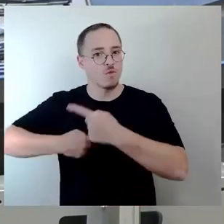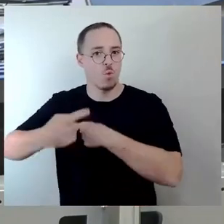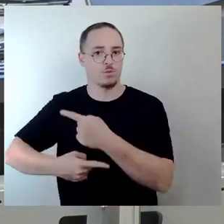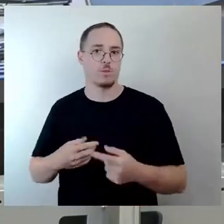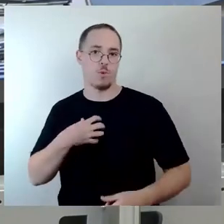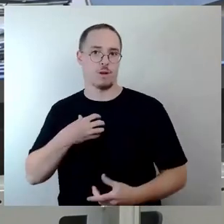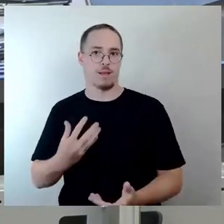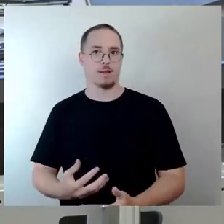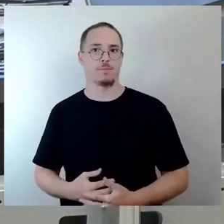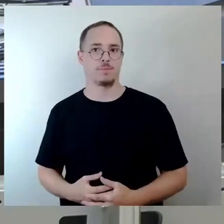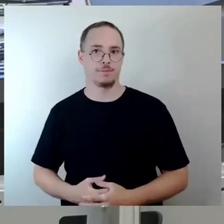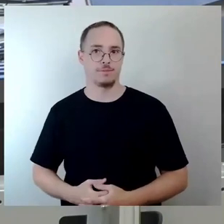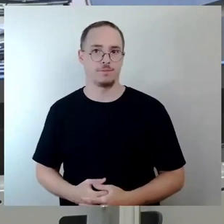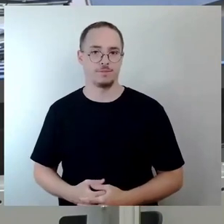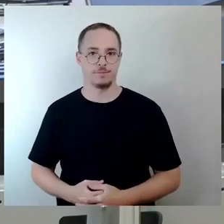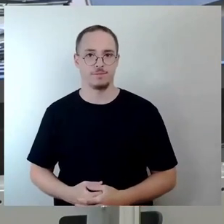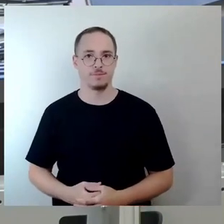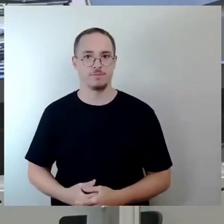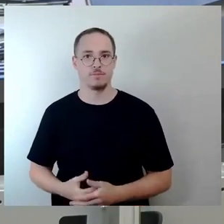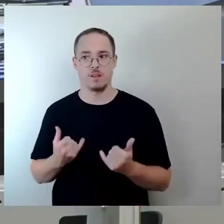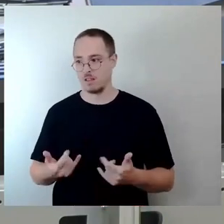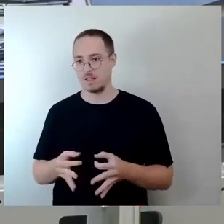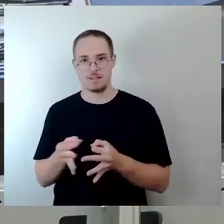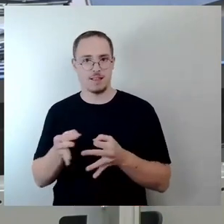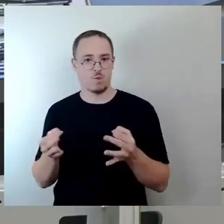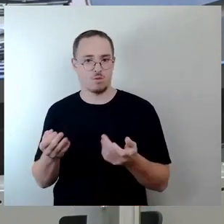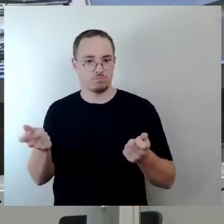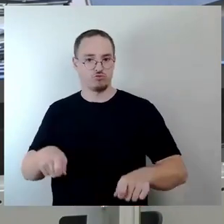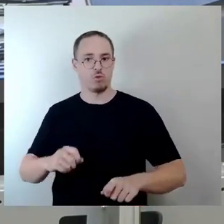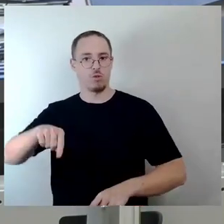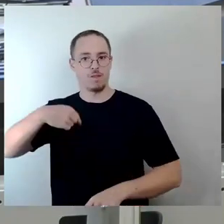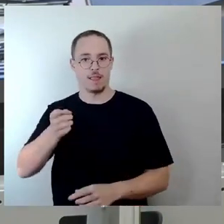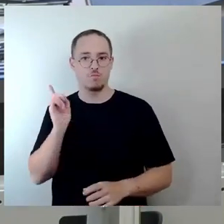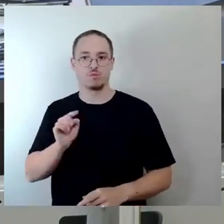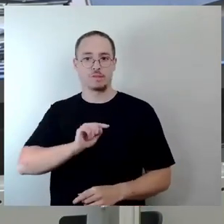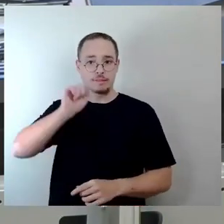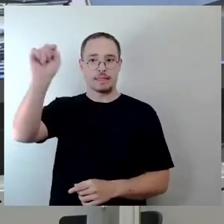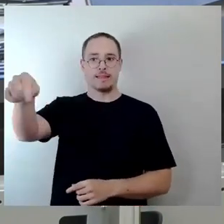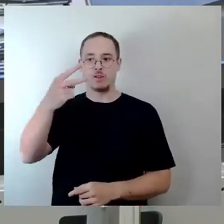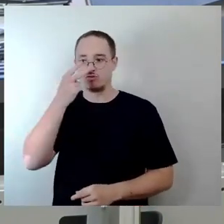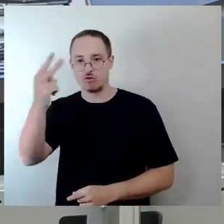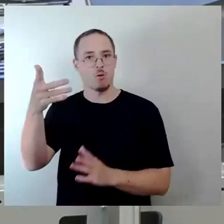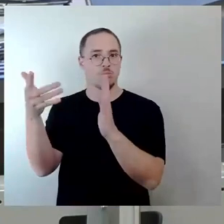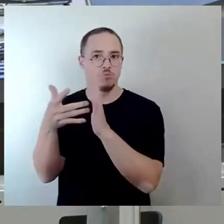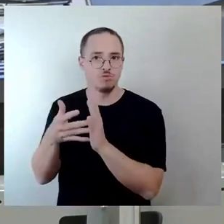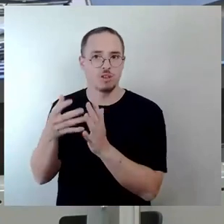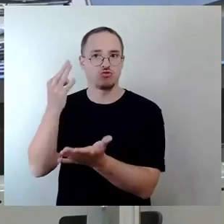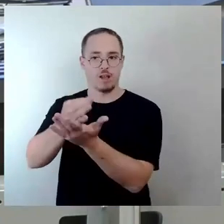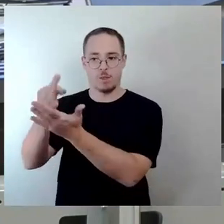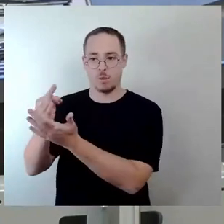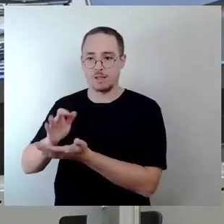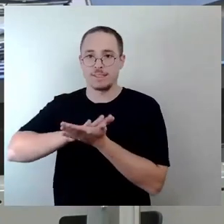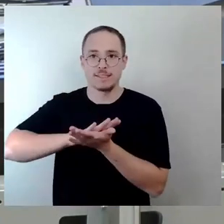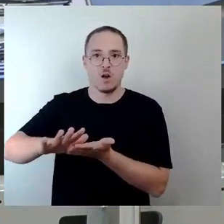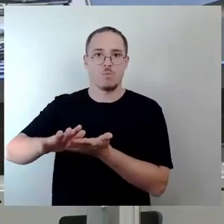dann, wenn wir jetzt eine Satzung erlassen, auch dann muss da jemand hingehen und muss sich anschauen, ob die Standorte sauber sind, ob die Container